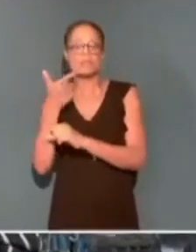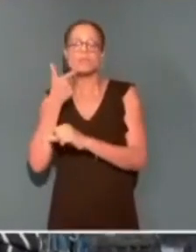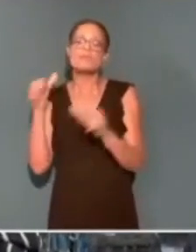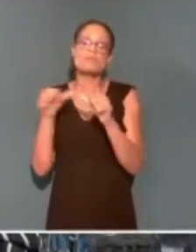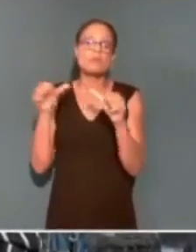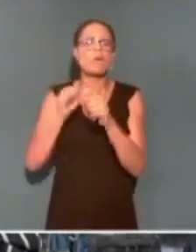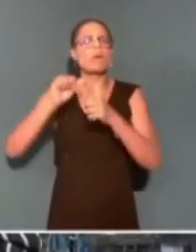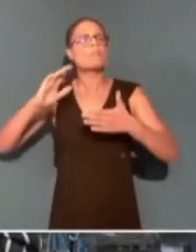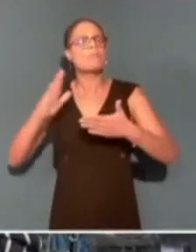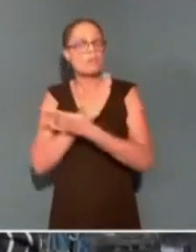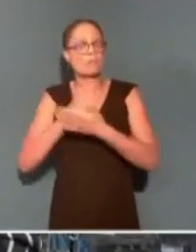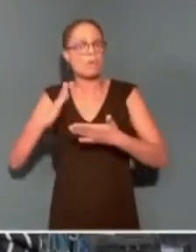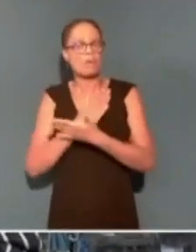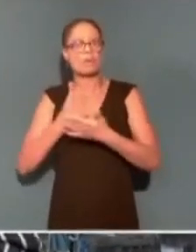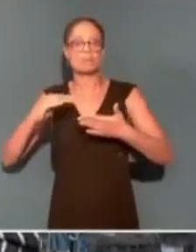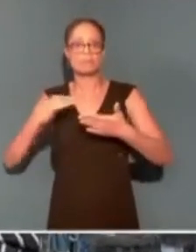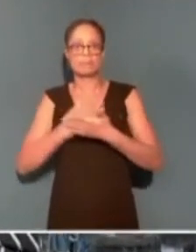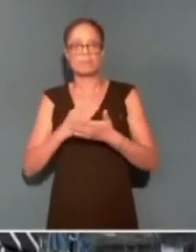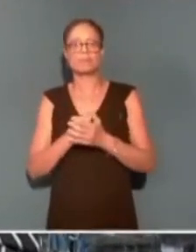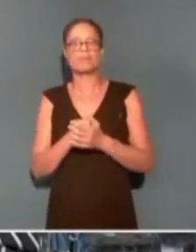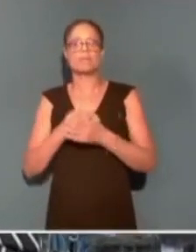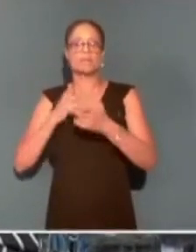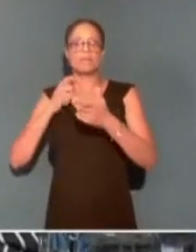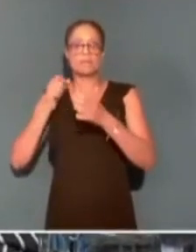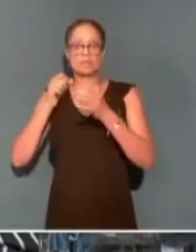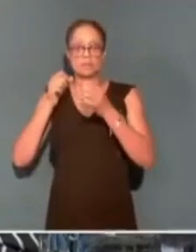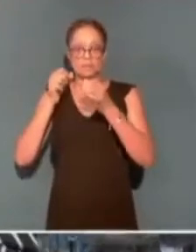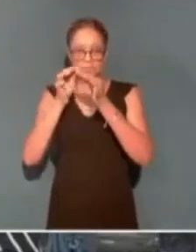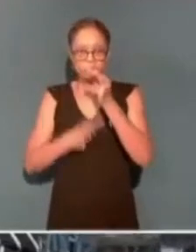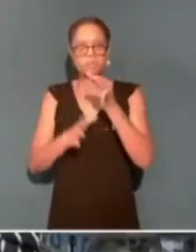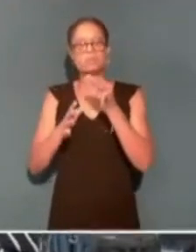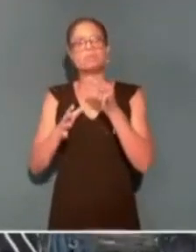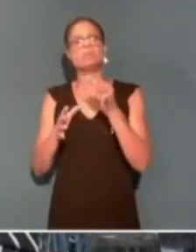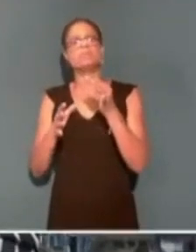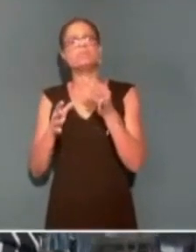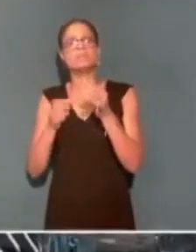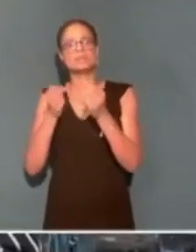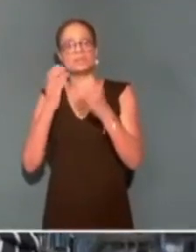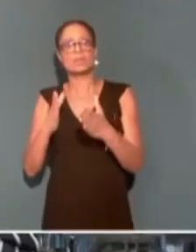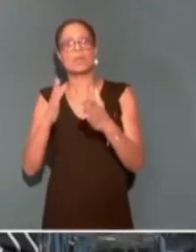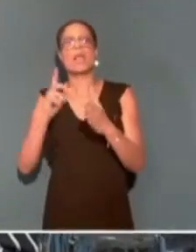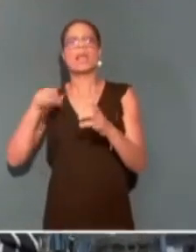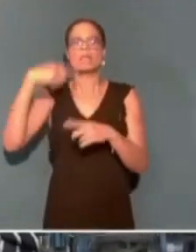des projets de délibération, de résolution, qui sera soumis à la prochaine séance du